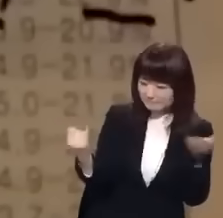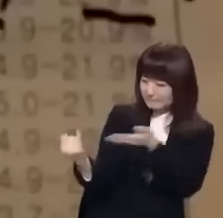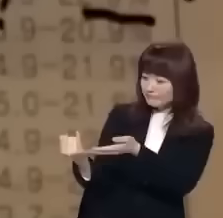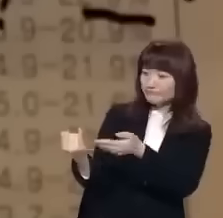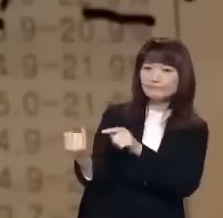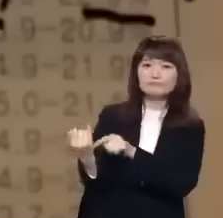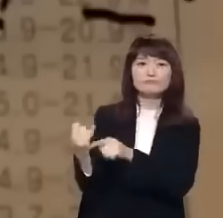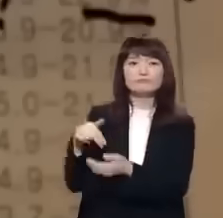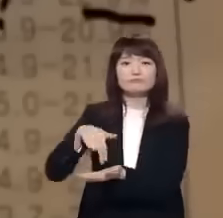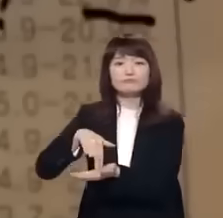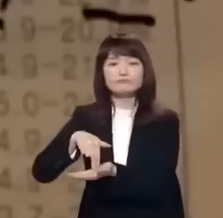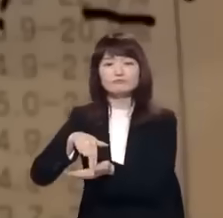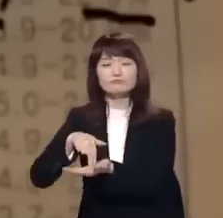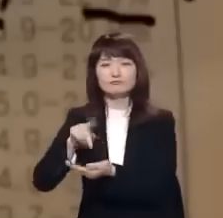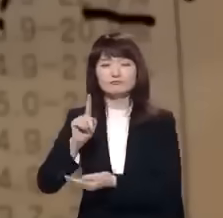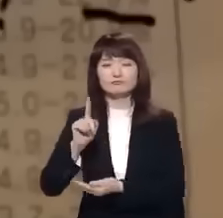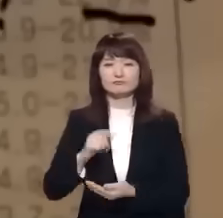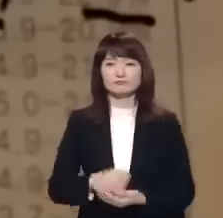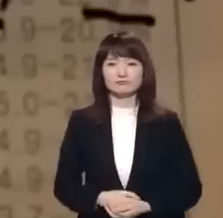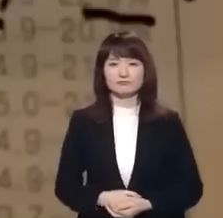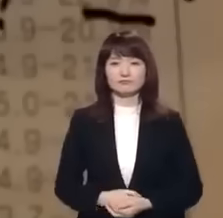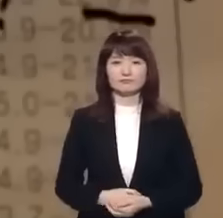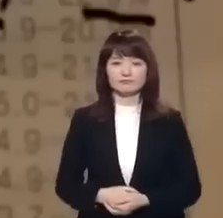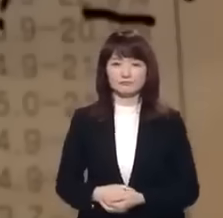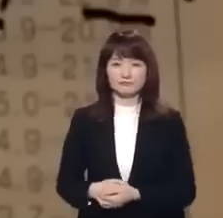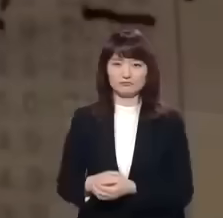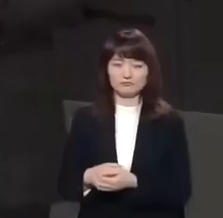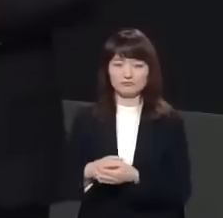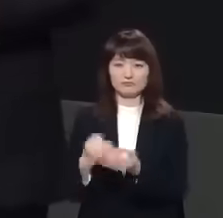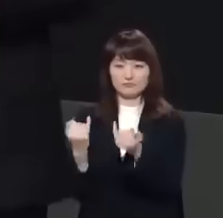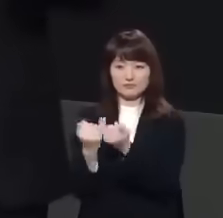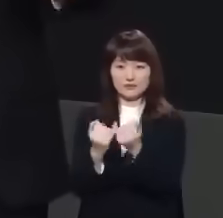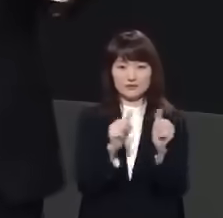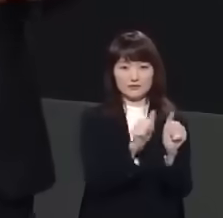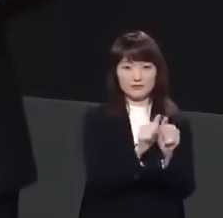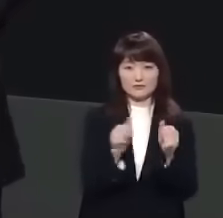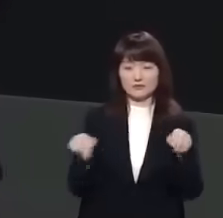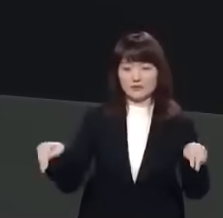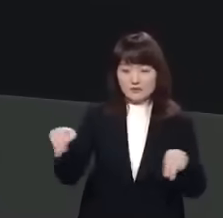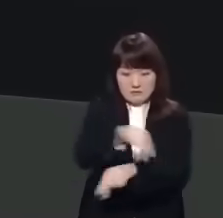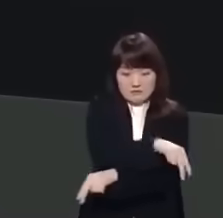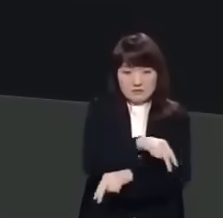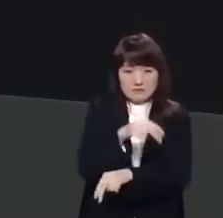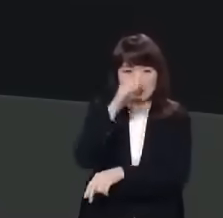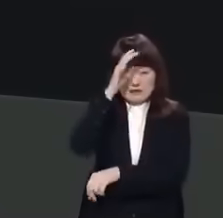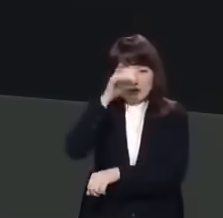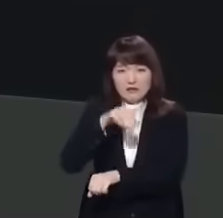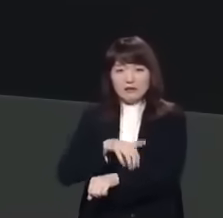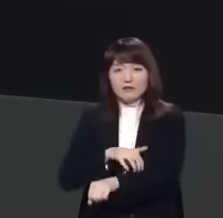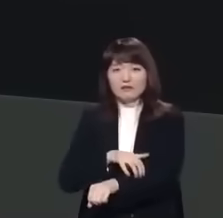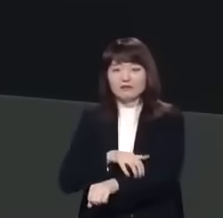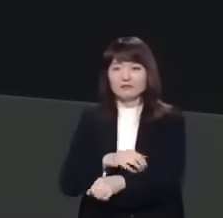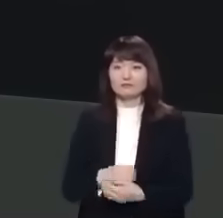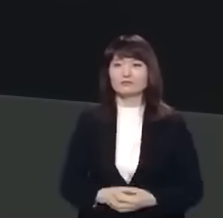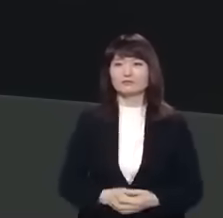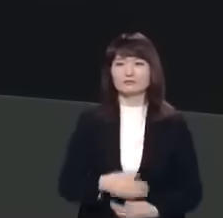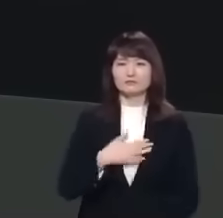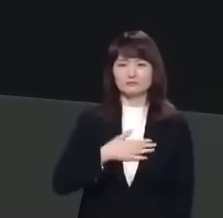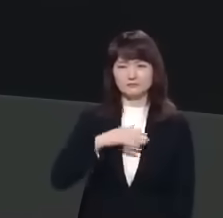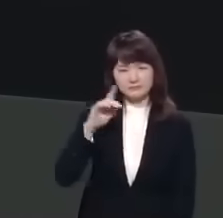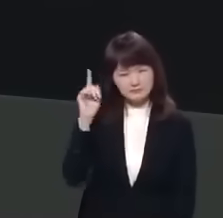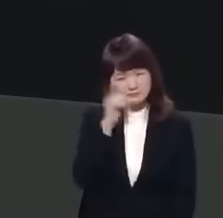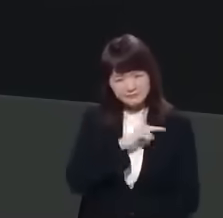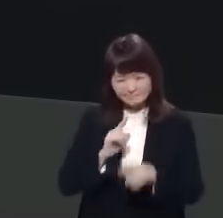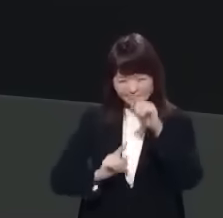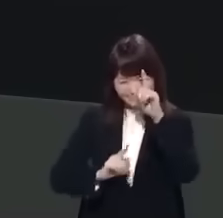점원 입장에서는 물론 성별이 반대여도 마찬가지고요. 이거 얼마나 소름 끼치는 일입니까? 그러니까요. 뭐 기분이 나쁘고 짜증나는